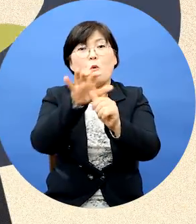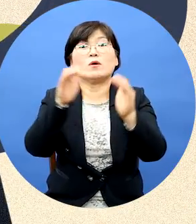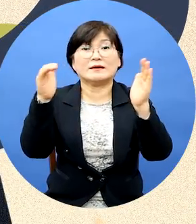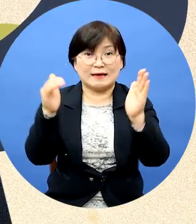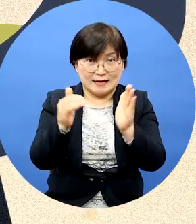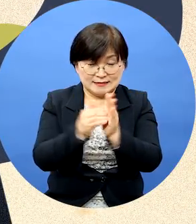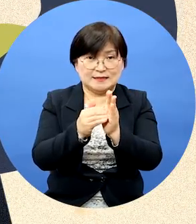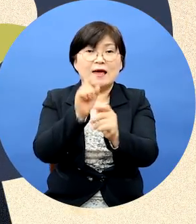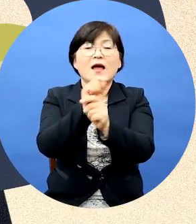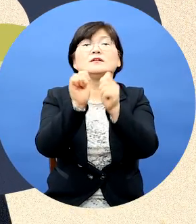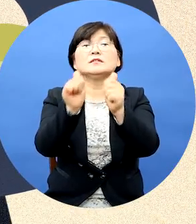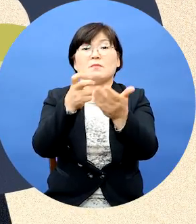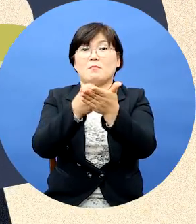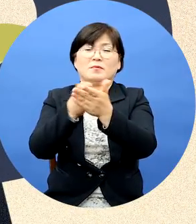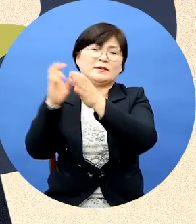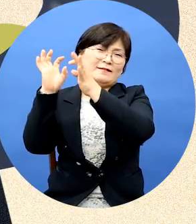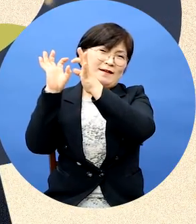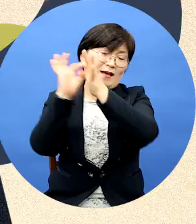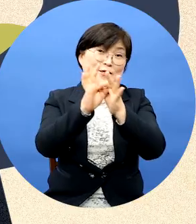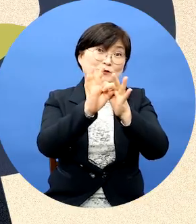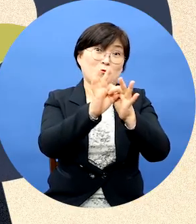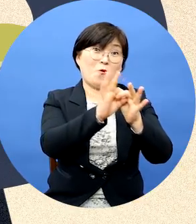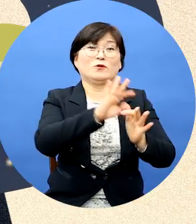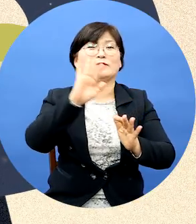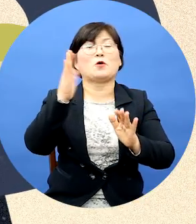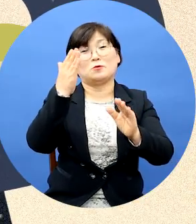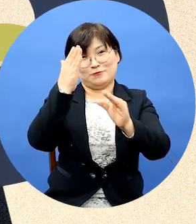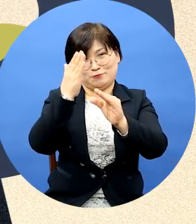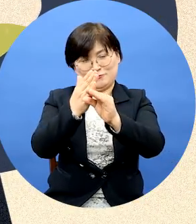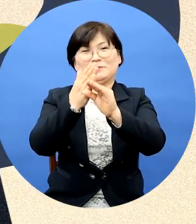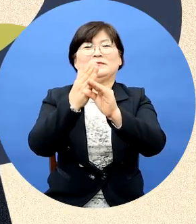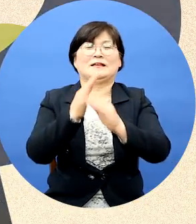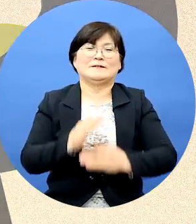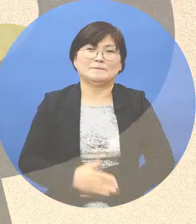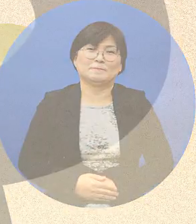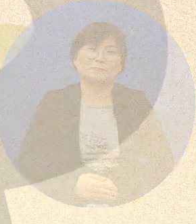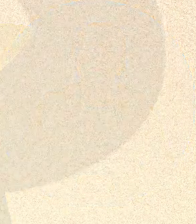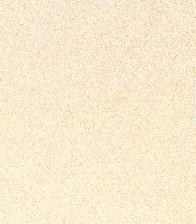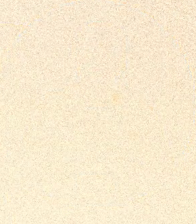때까지. 행정심판 제도의 여정은 지금도 계속되고 있습니다.